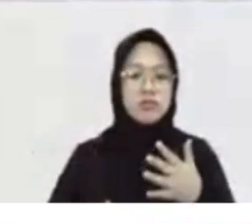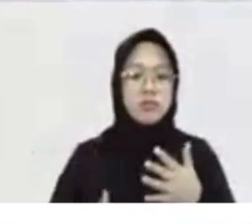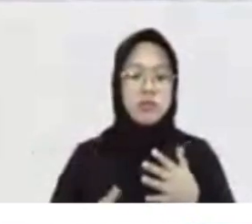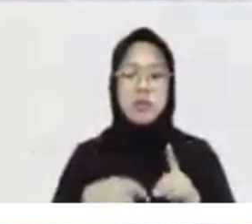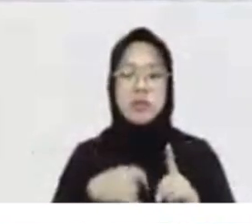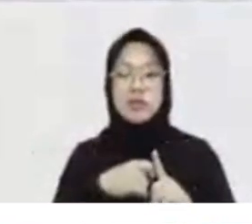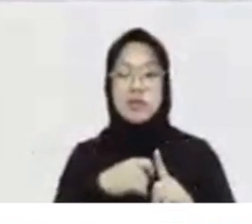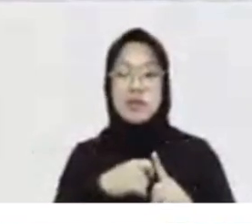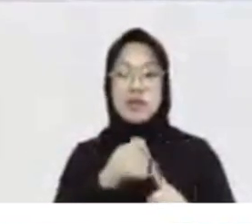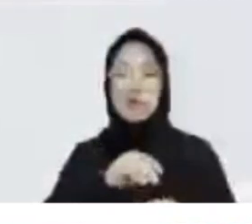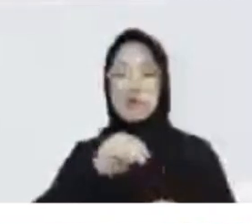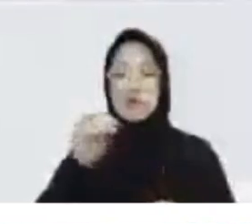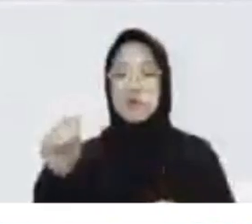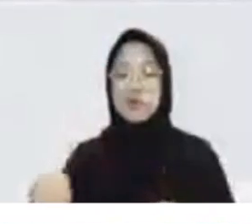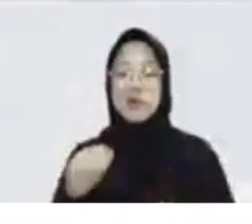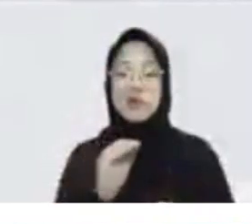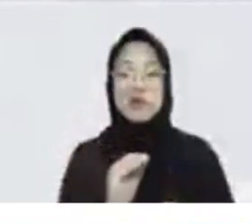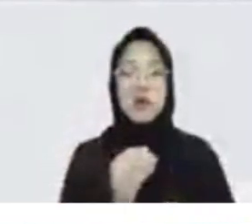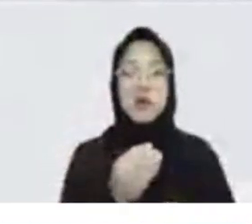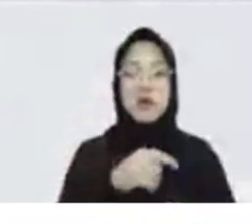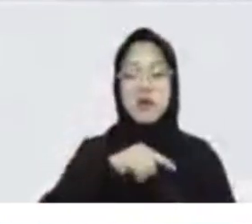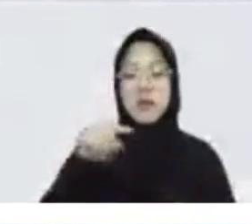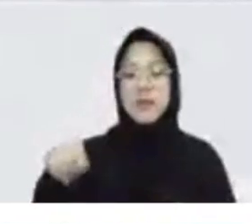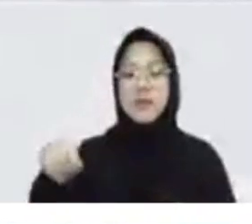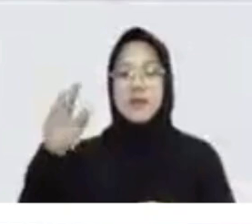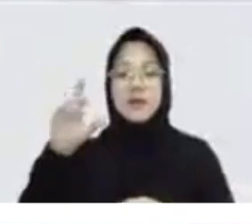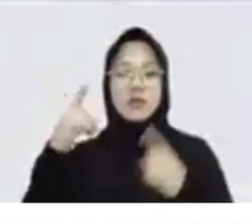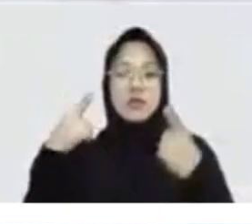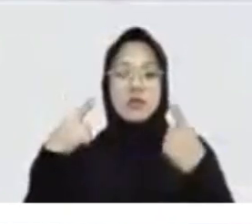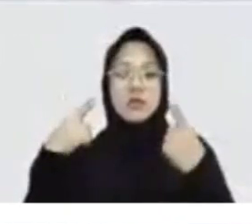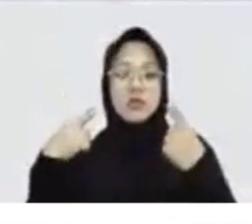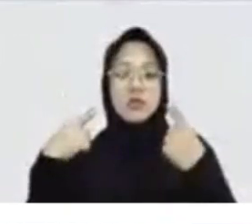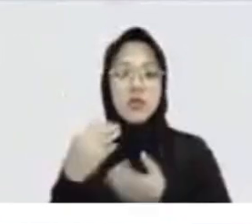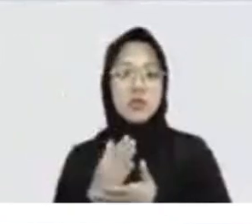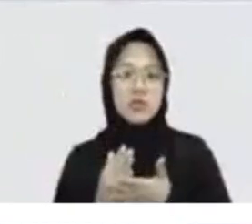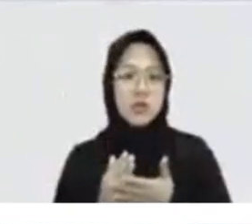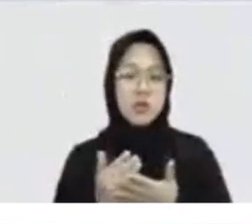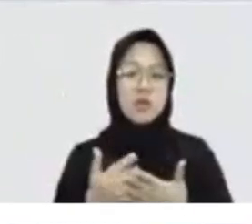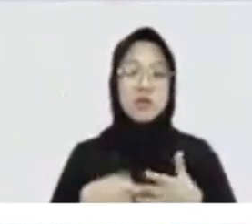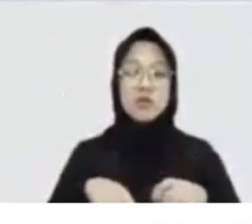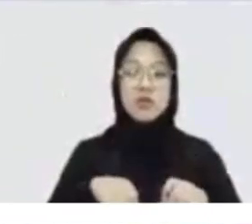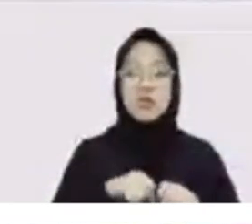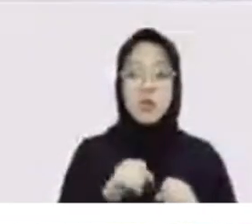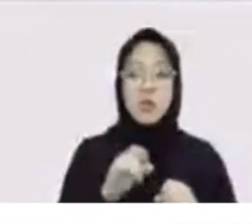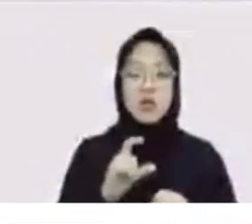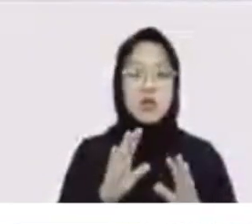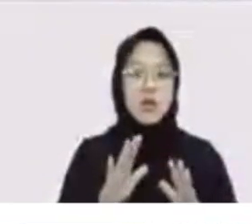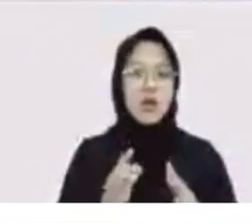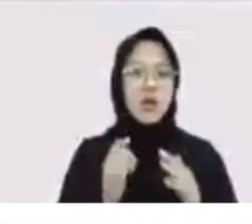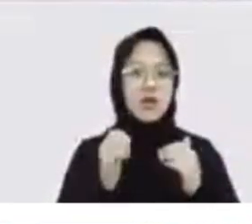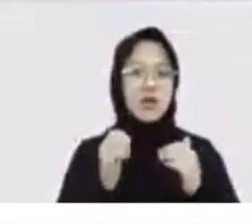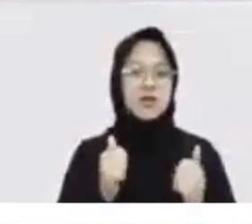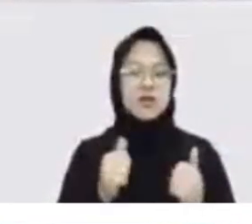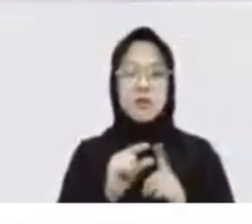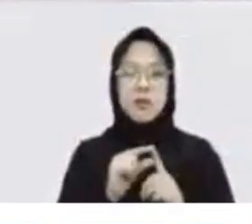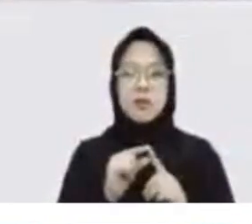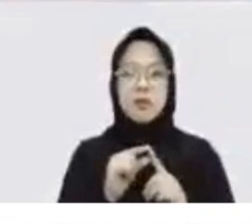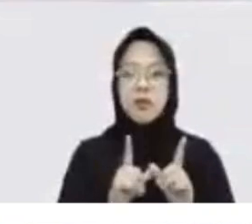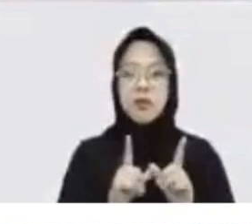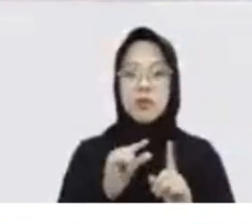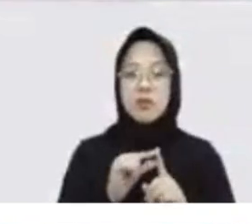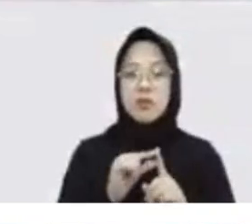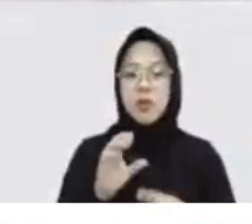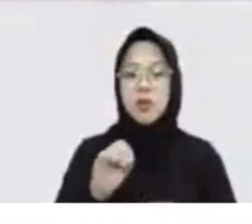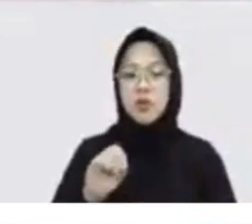provinsi DKI Jakarta ke provinsi Jawa Tengah hal ini telah bersesuaian dengan formulir mod C hasil salinan ppwp TPS 002 Desa